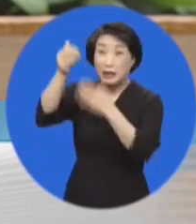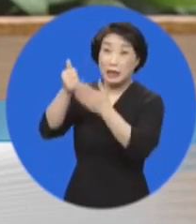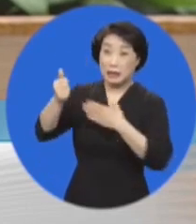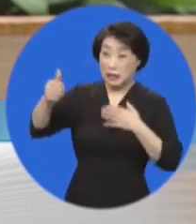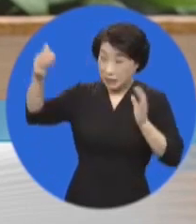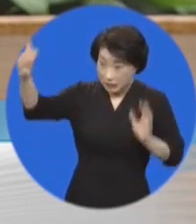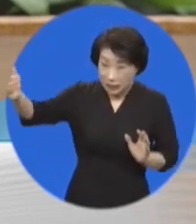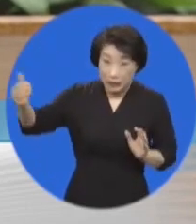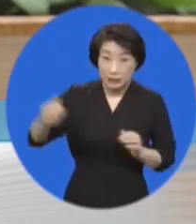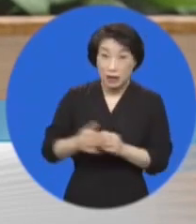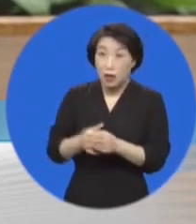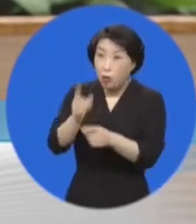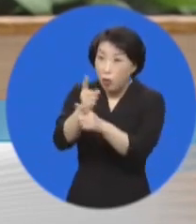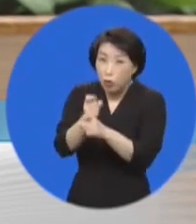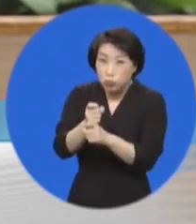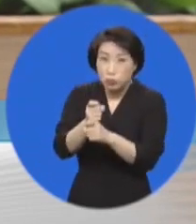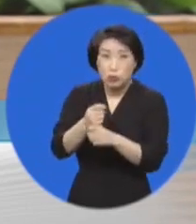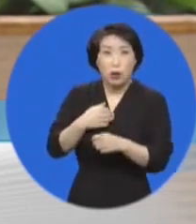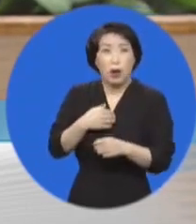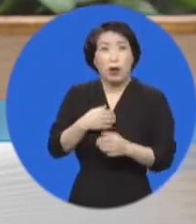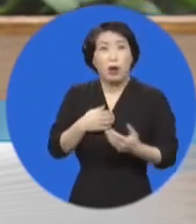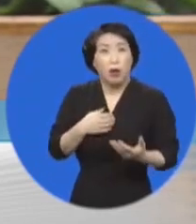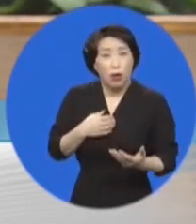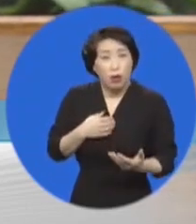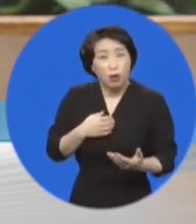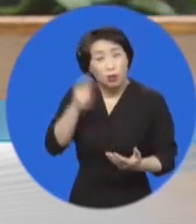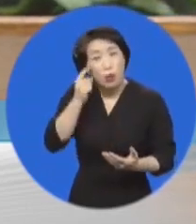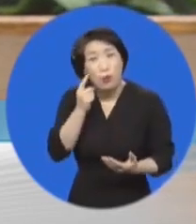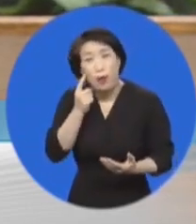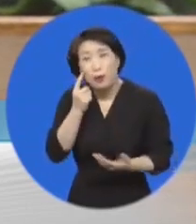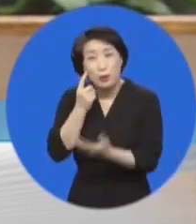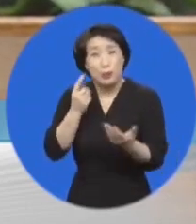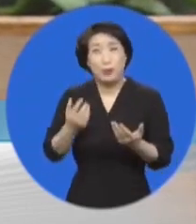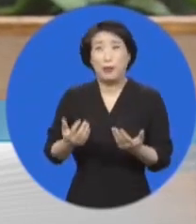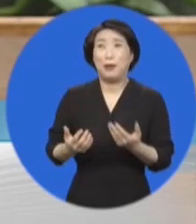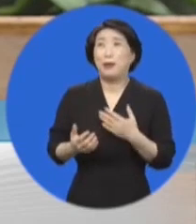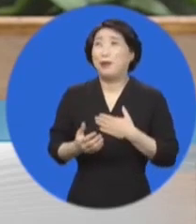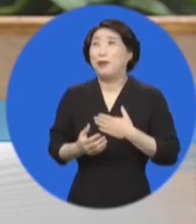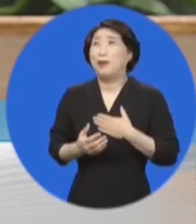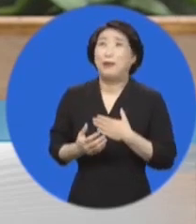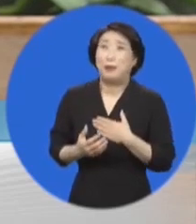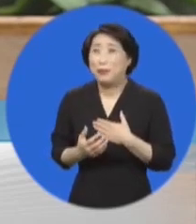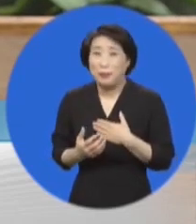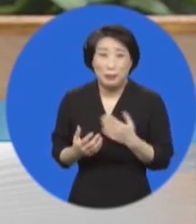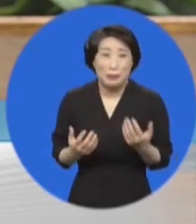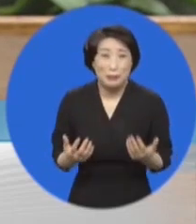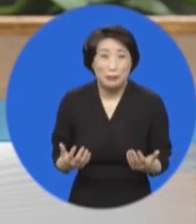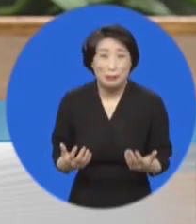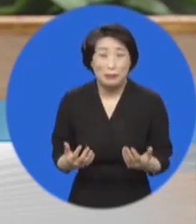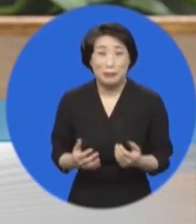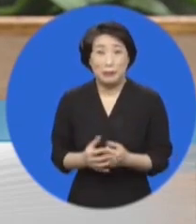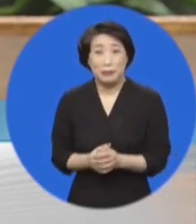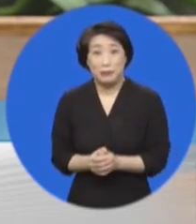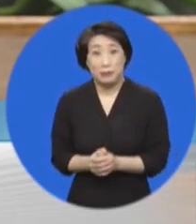사이에 원수가 됐다고 합시다. 원수. 함이 보통 문제가 아니지.